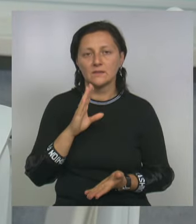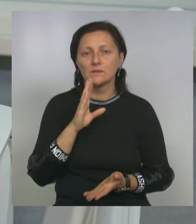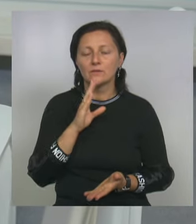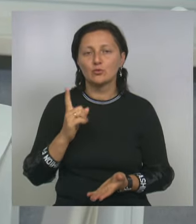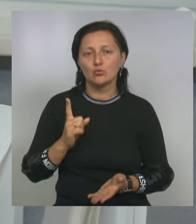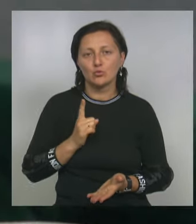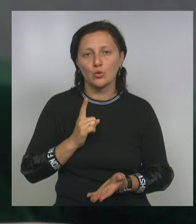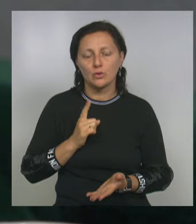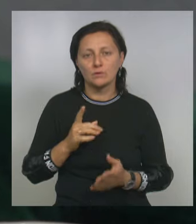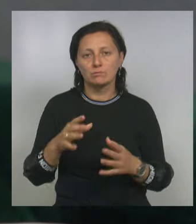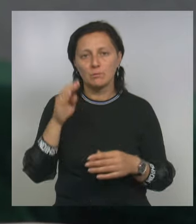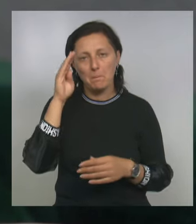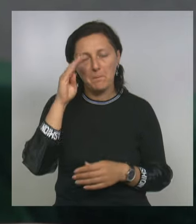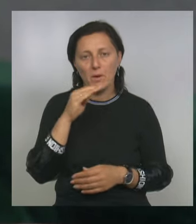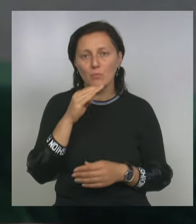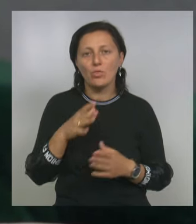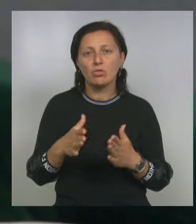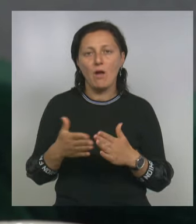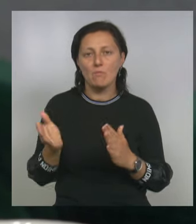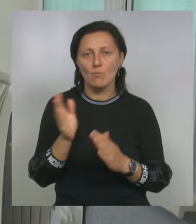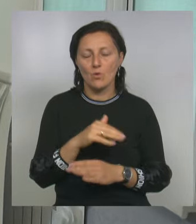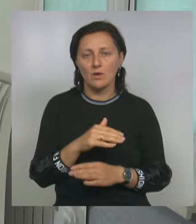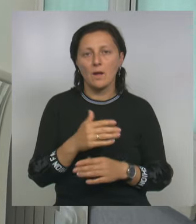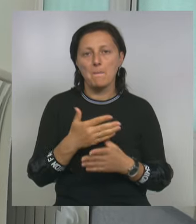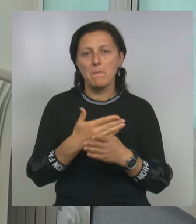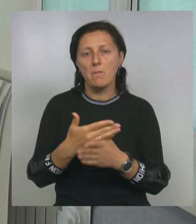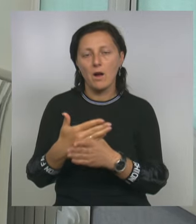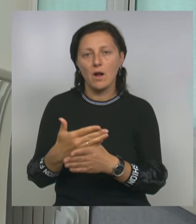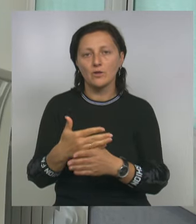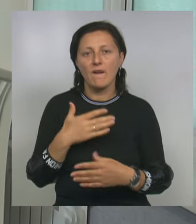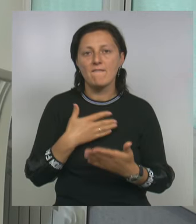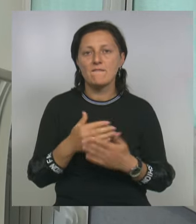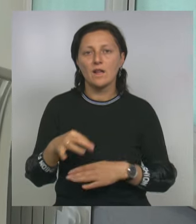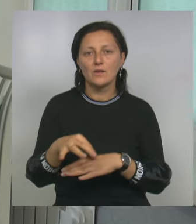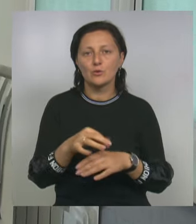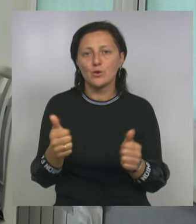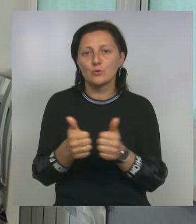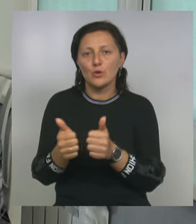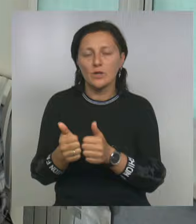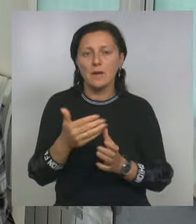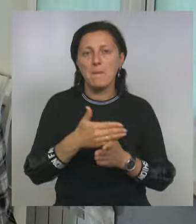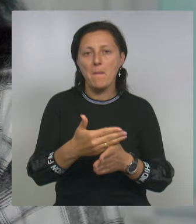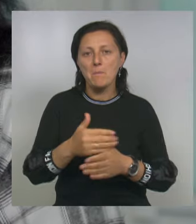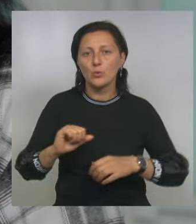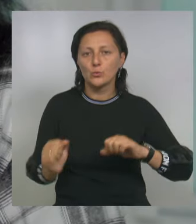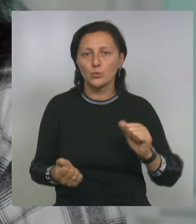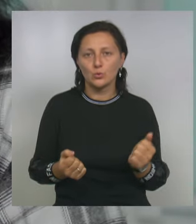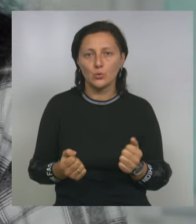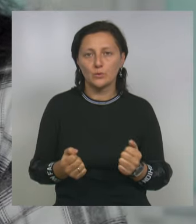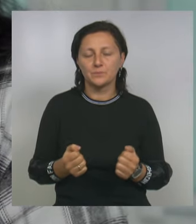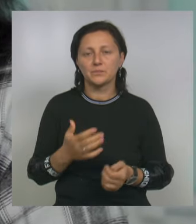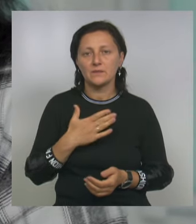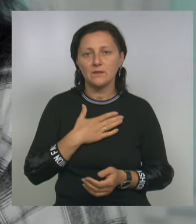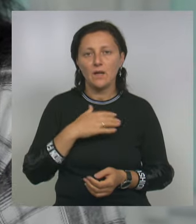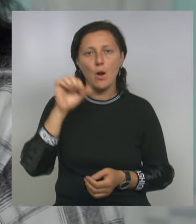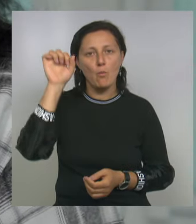с хозяйственными хлопотами помогают справляться волонтеры объединения «Своих не бросаем». Соседи – местная администрация. Нам Бог